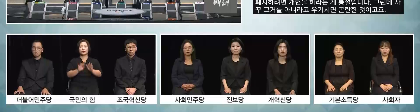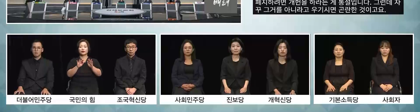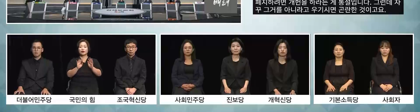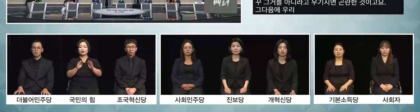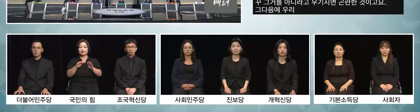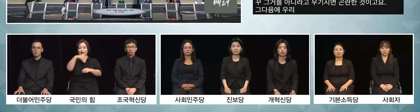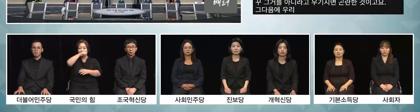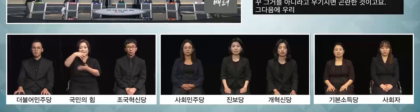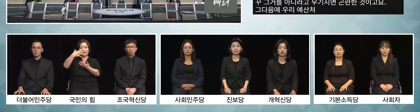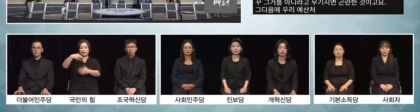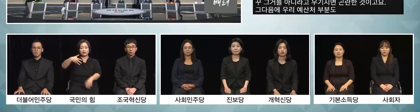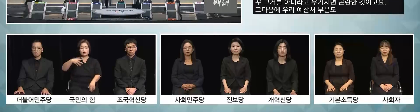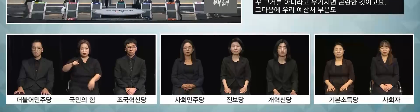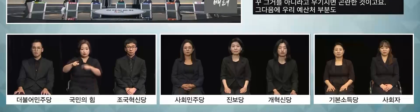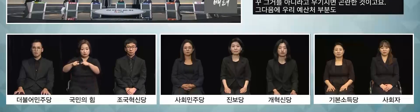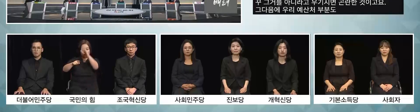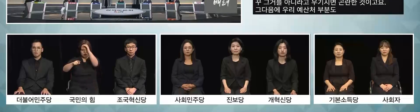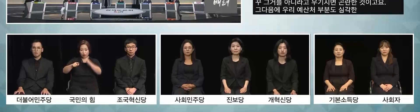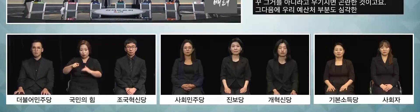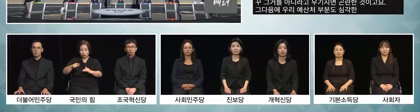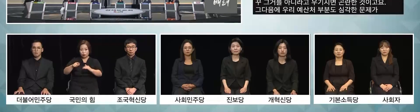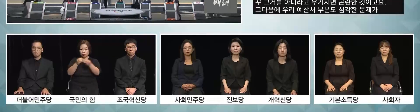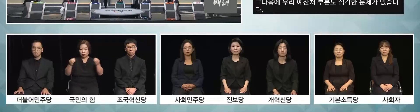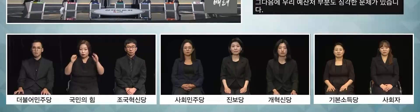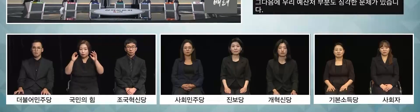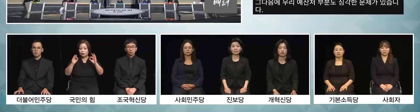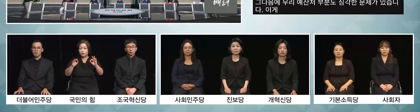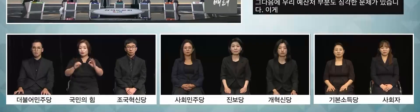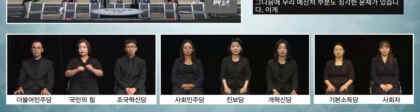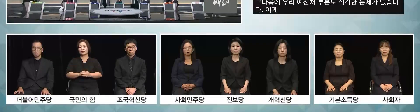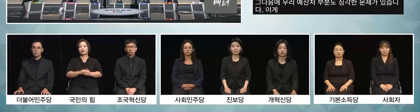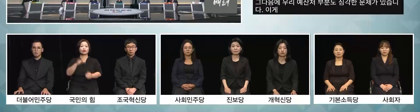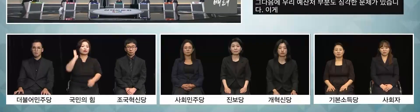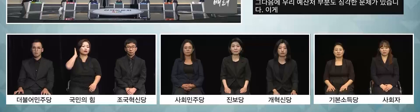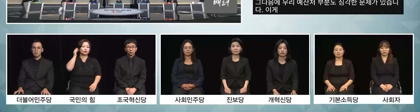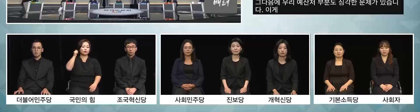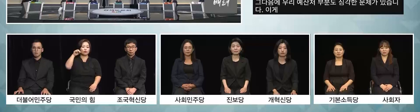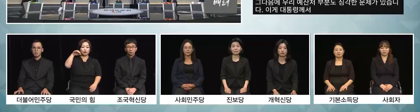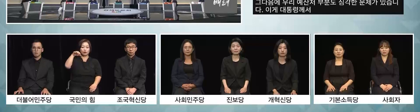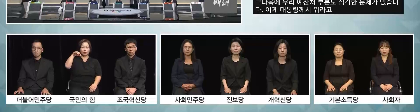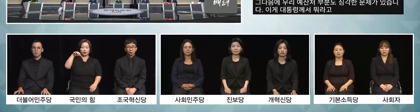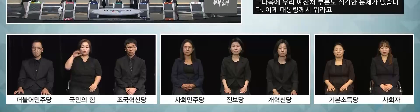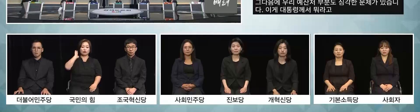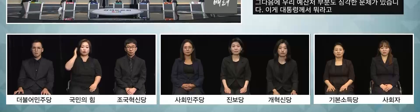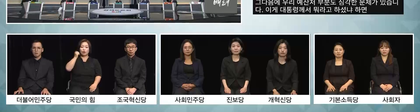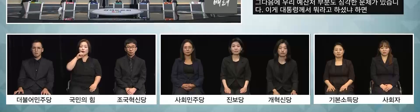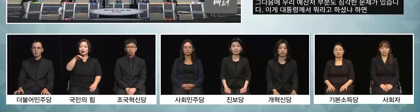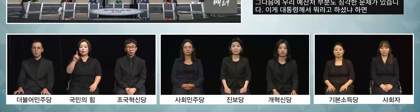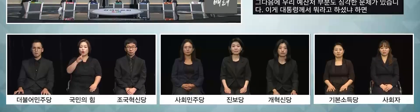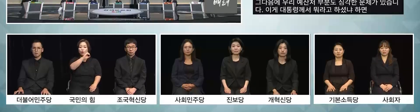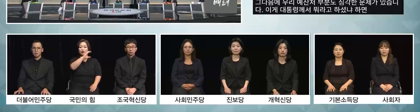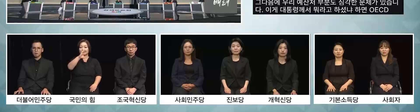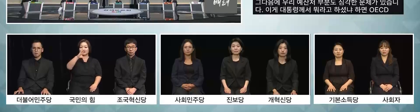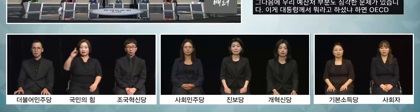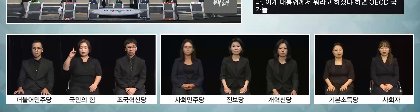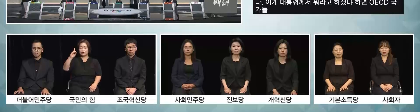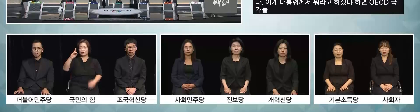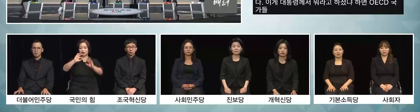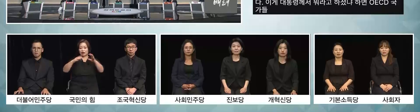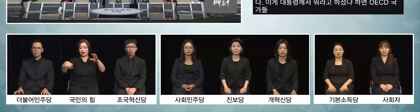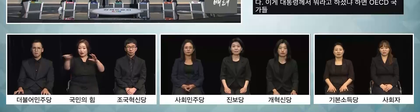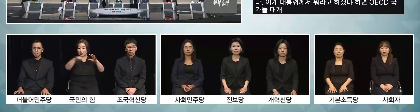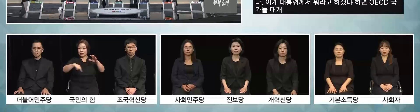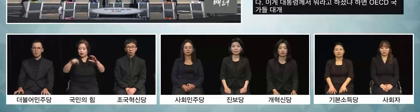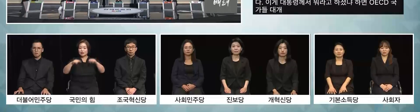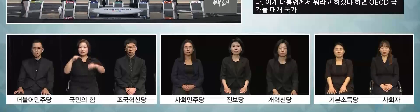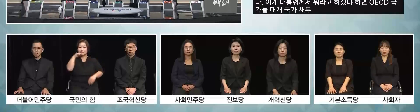예산처 부분도 심각한 문제가 있습니다. 이게 뭐 대통령께서 뭐라고 하셨냐면은 OECD 국가들 대개 국가 채무